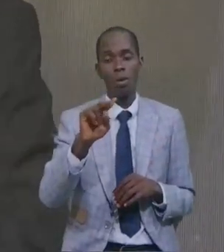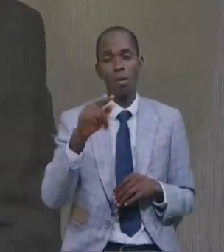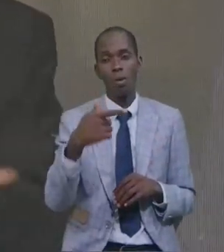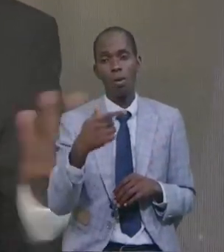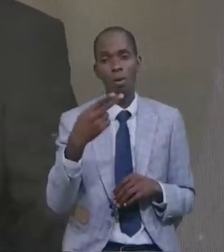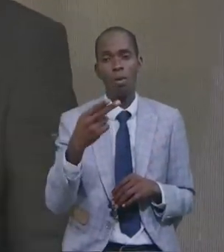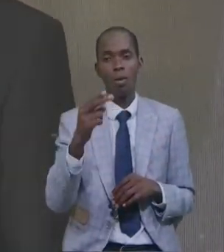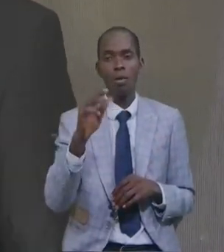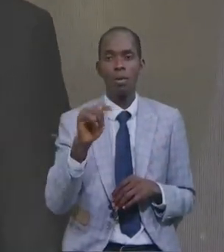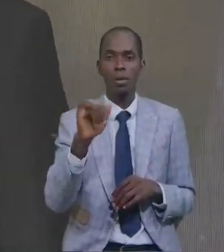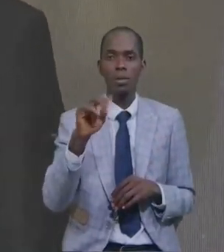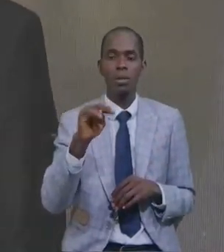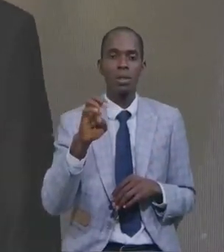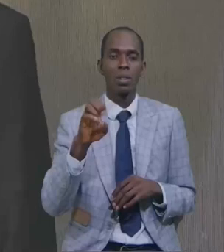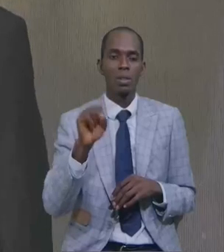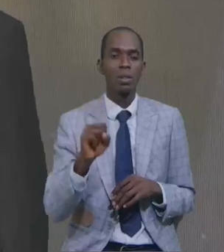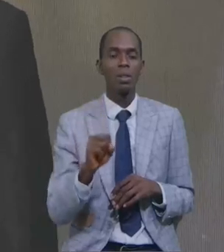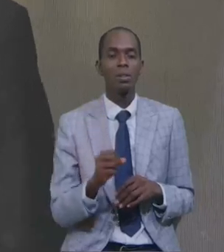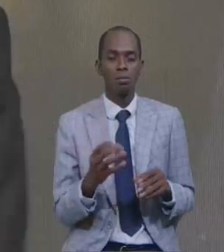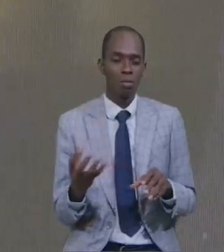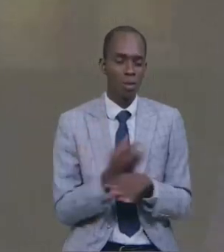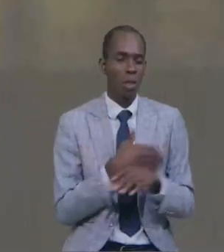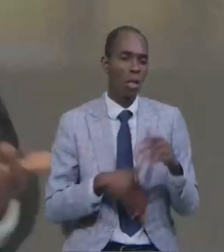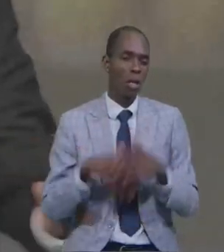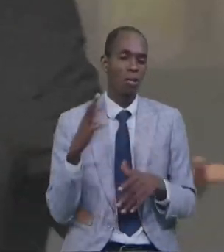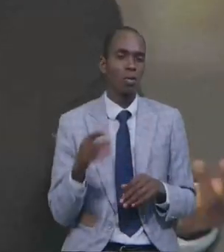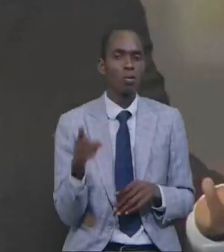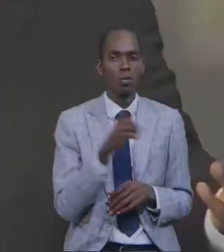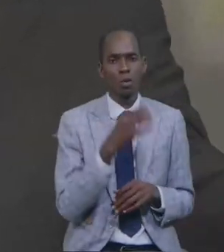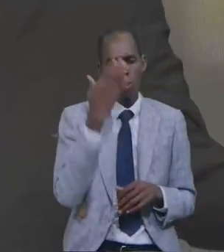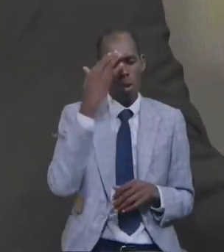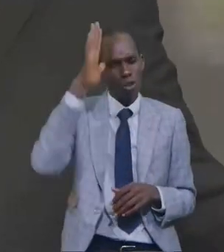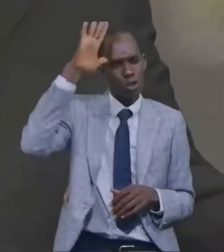Ça va, la volonté de soi va essayer de revenir.